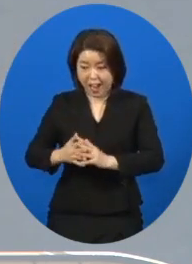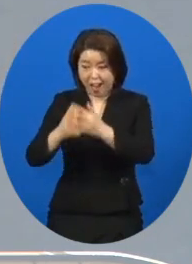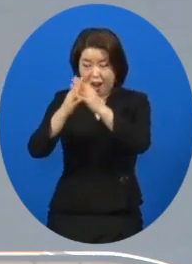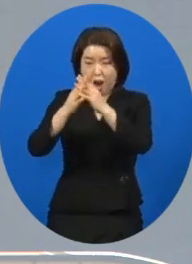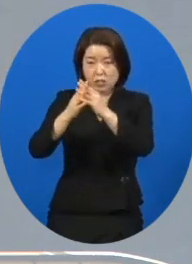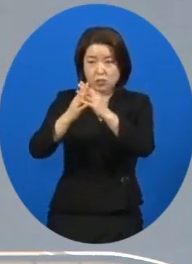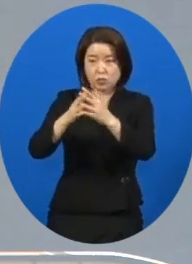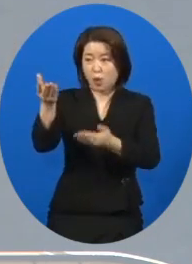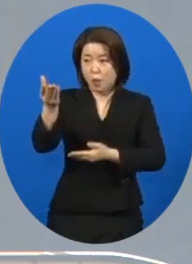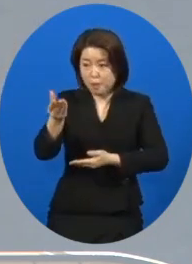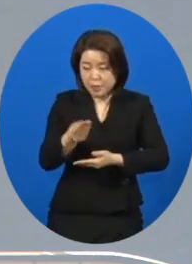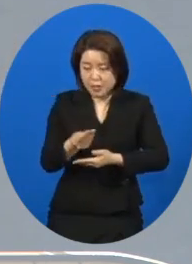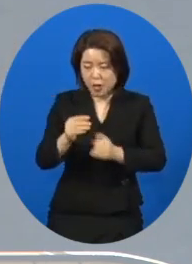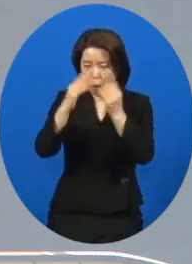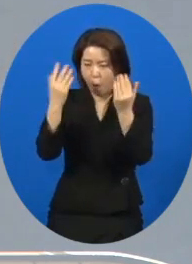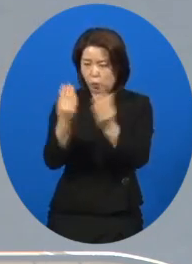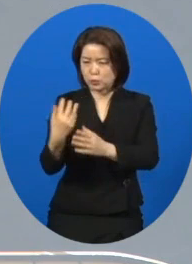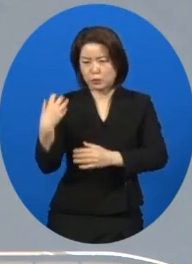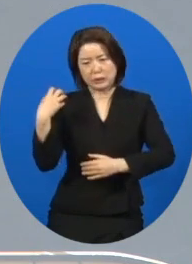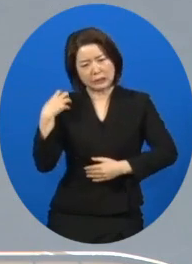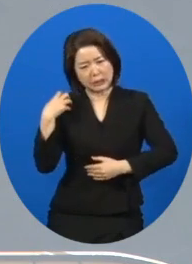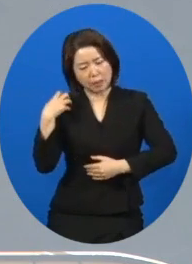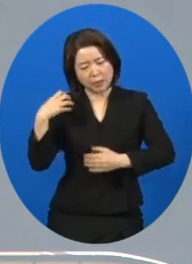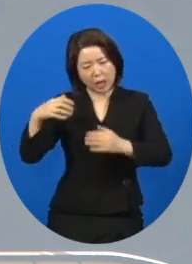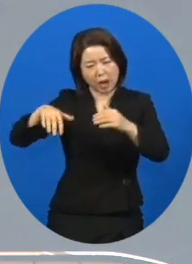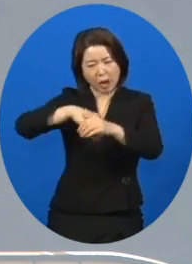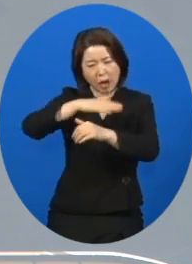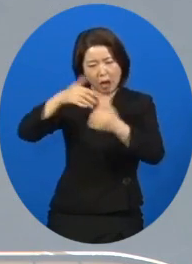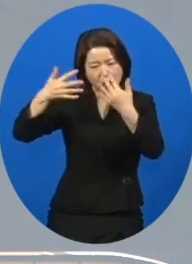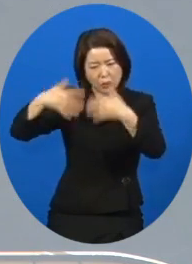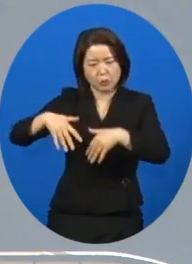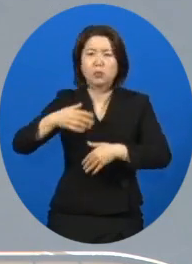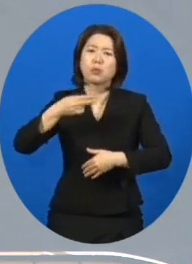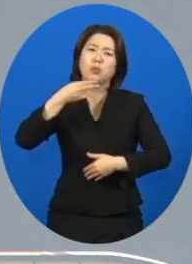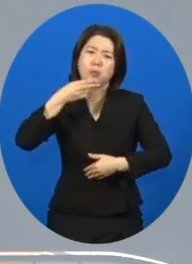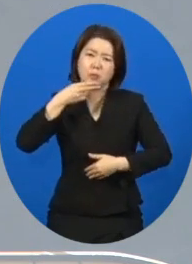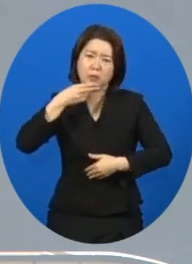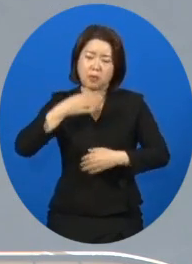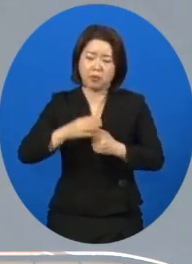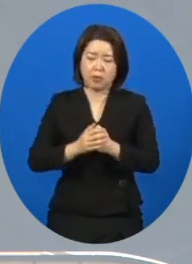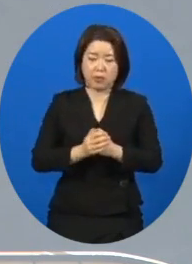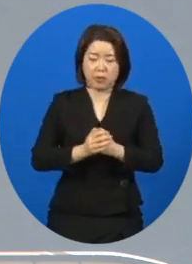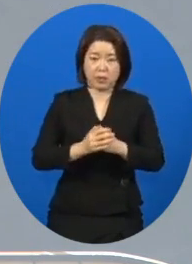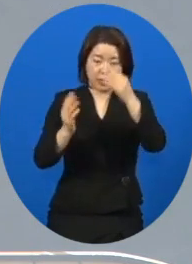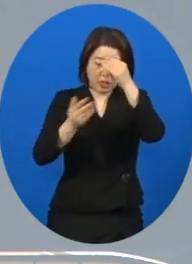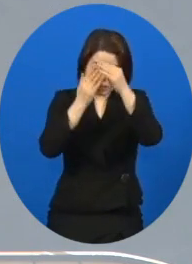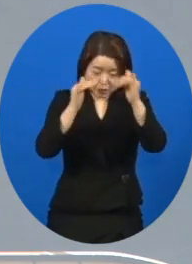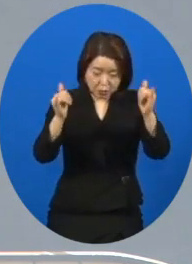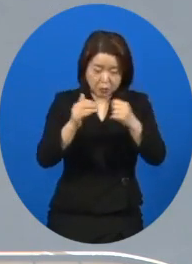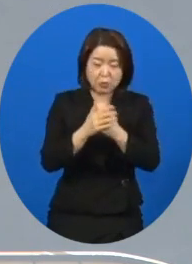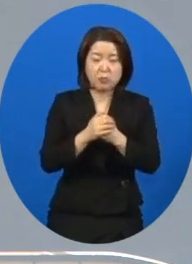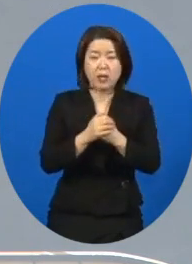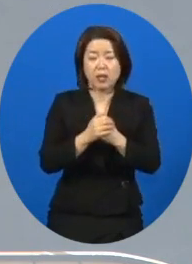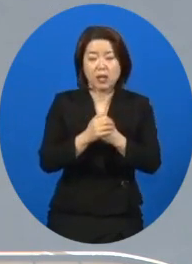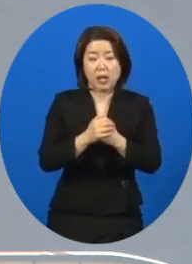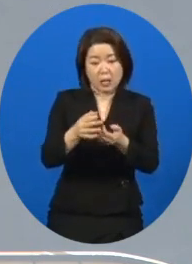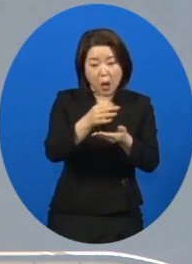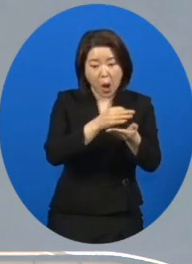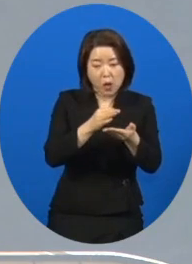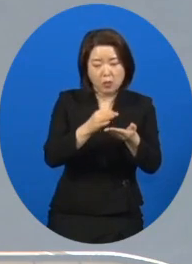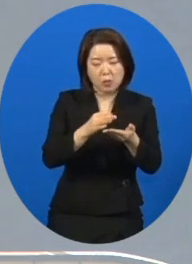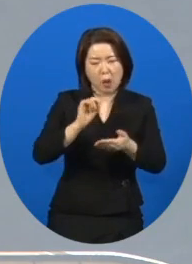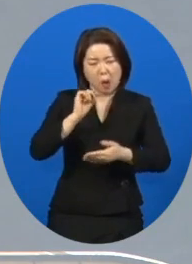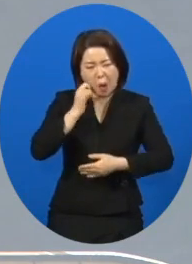상환을 온전히 감당할 여건이 못 됐기 때문에 성도들의 헌금으로 겨우 이자 정도를